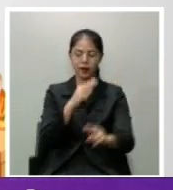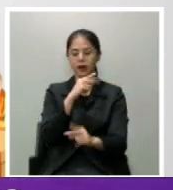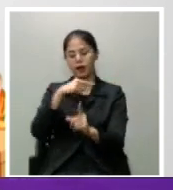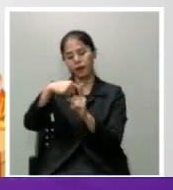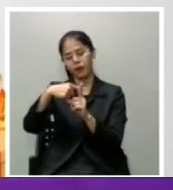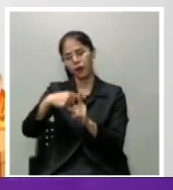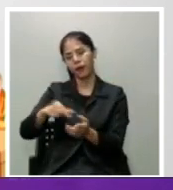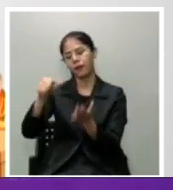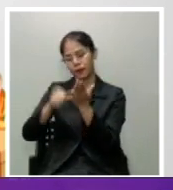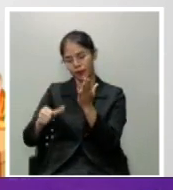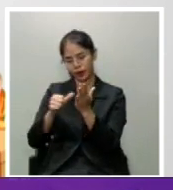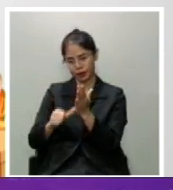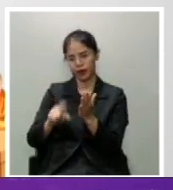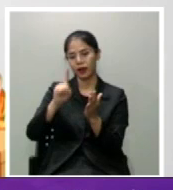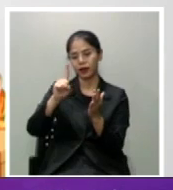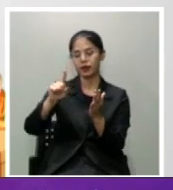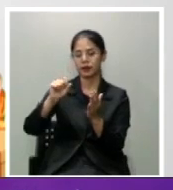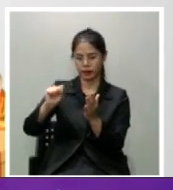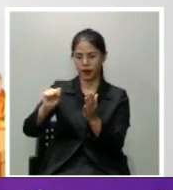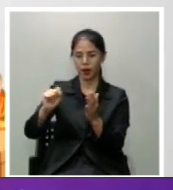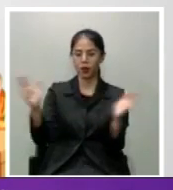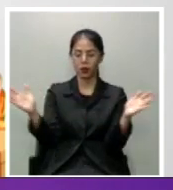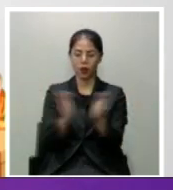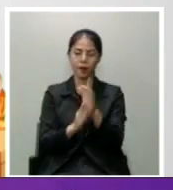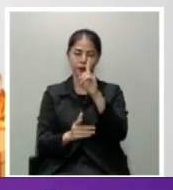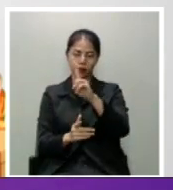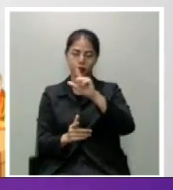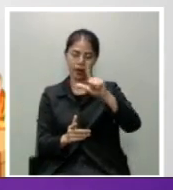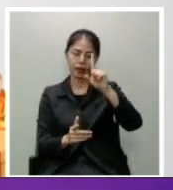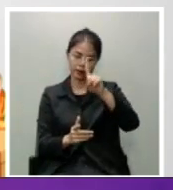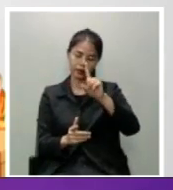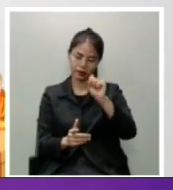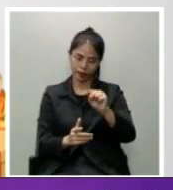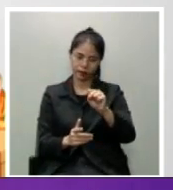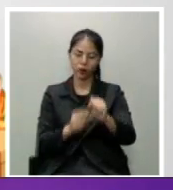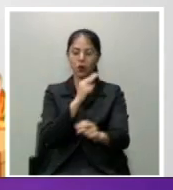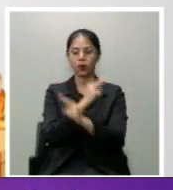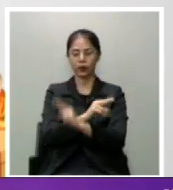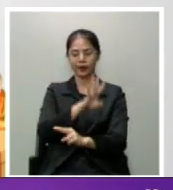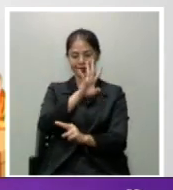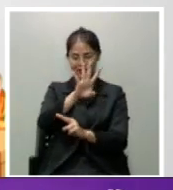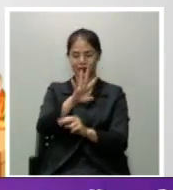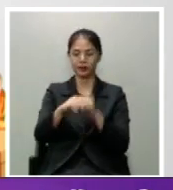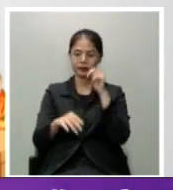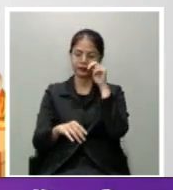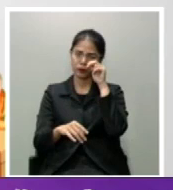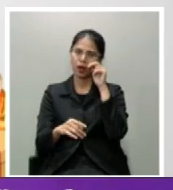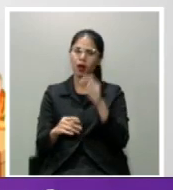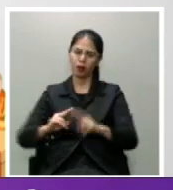าษีสมมติ100,000เป็น1ล้าน100,000ปรับมัน4เท่า4ล้าน400,000เอกชนเขาบอกไม่เป็นธร